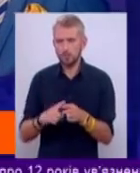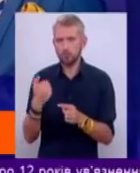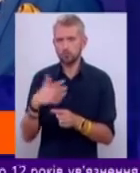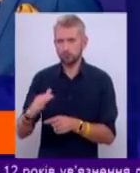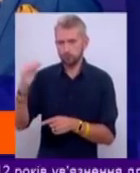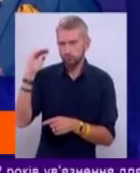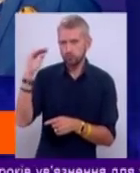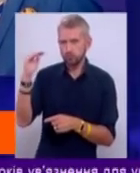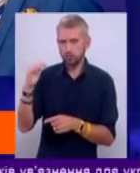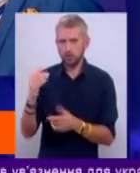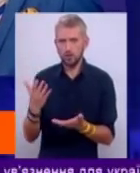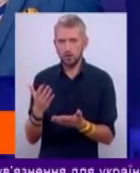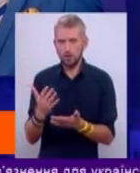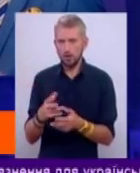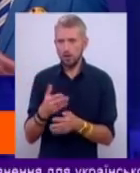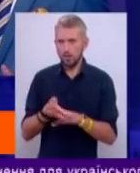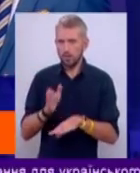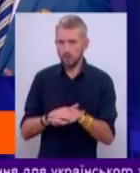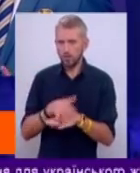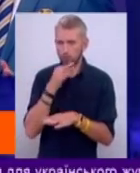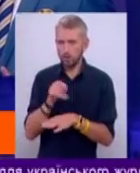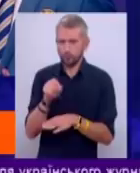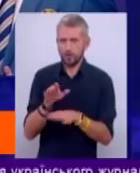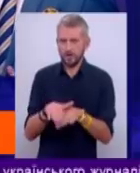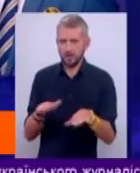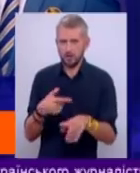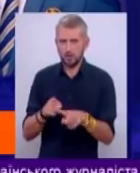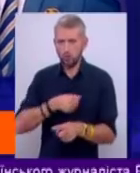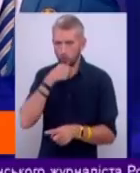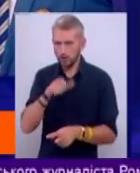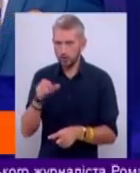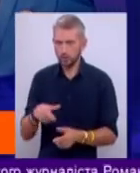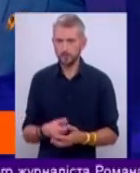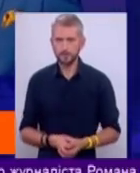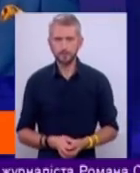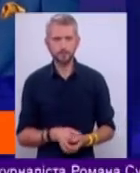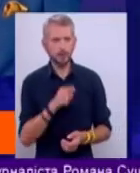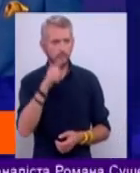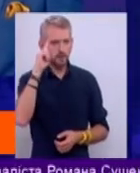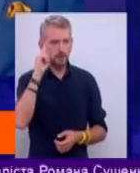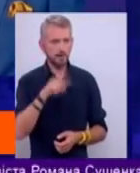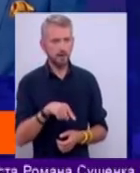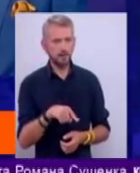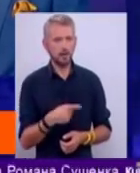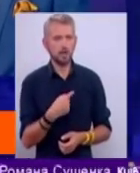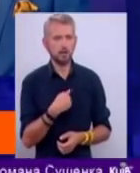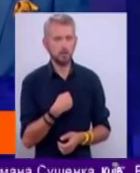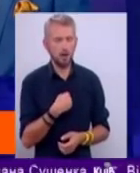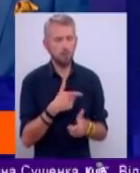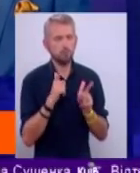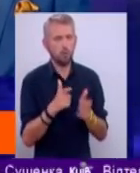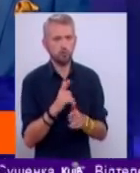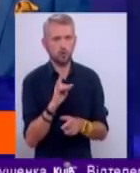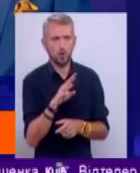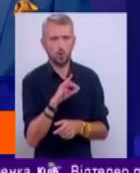вже навіть і дітьми вже складно за це, дорослі фактично вже люди. Ви знаєте, я погоджуюся із